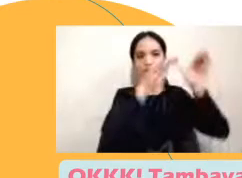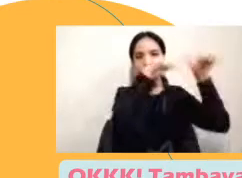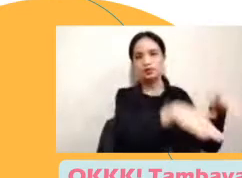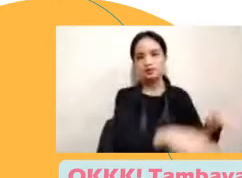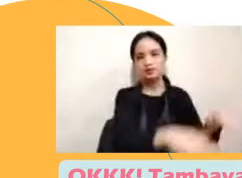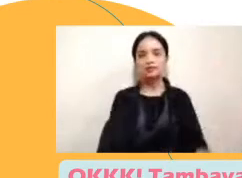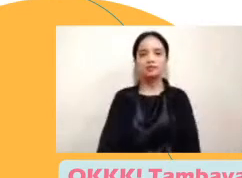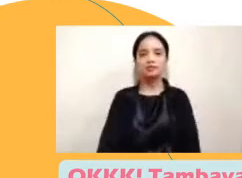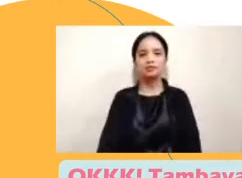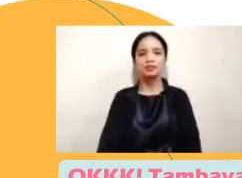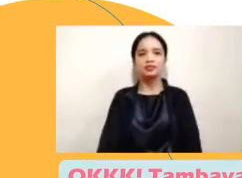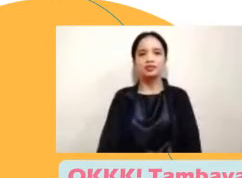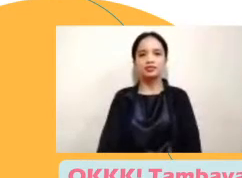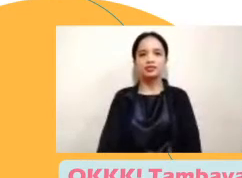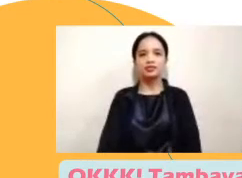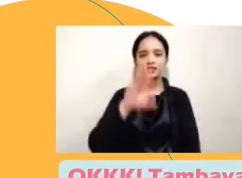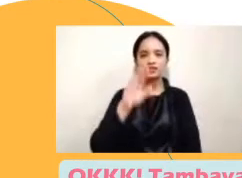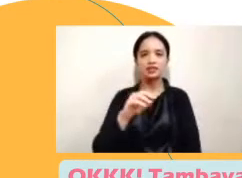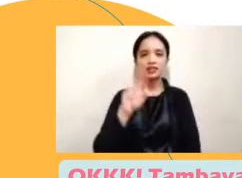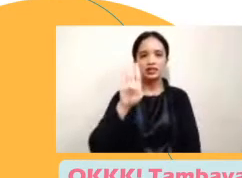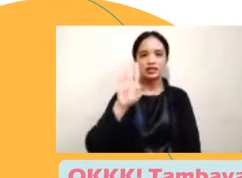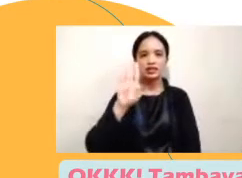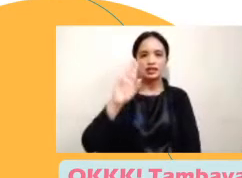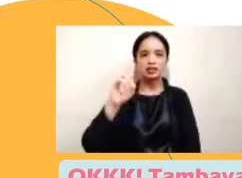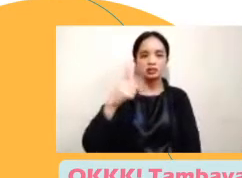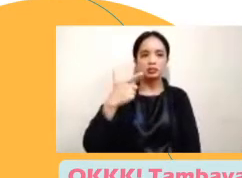Bugkos. Bugkos. Limos. Limos.